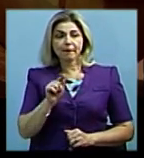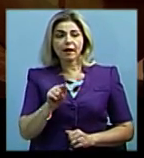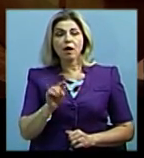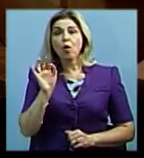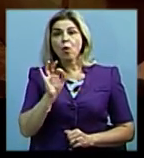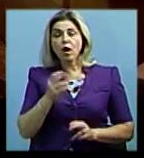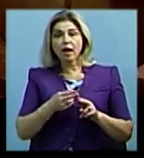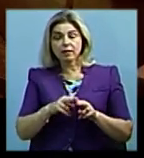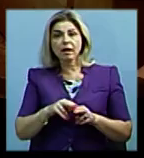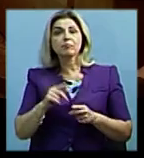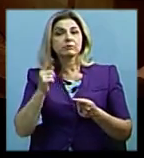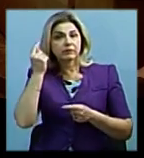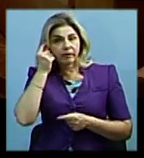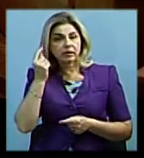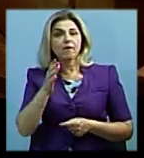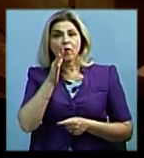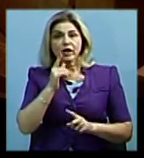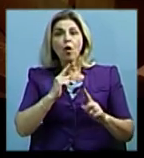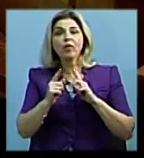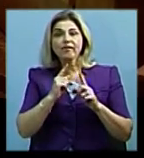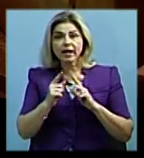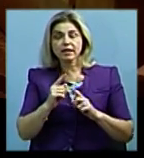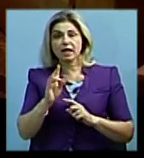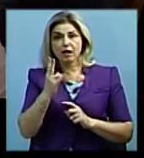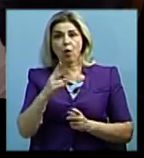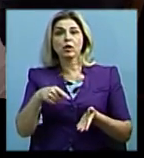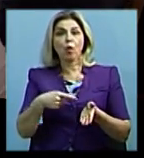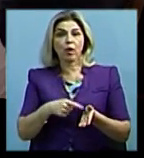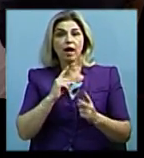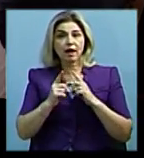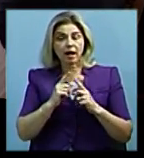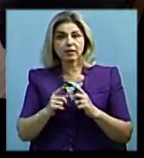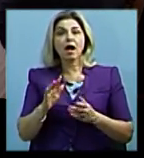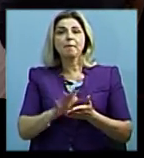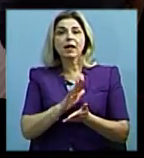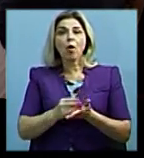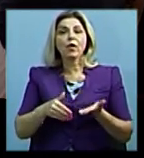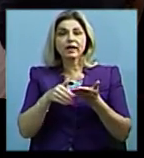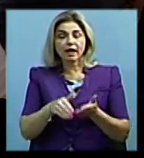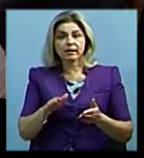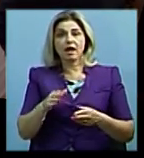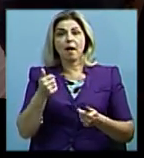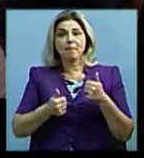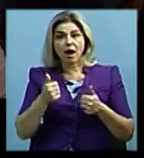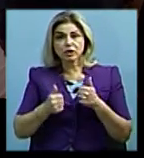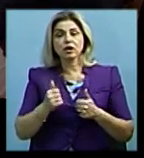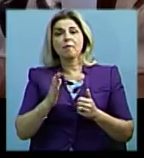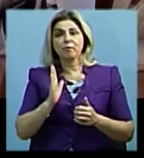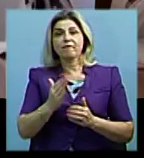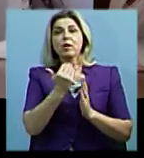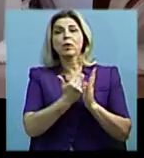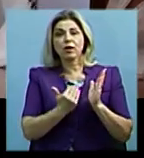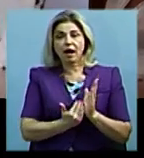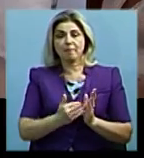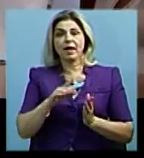Про це стало відомо під час прес-конференції у Миколаївській міськраді. Благодійний матч «Зірок» відбудеться в рамках святкування Дня міста і